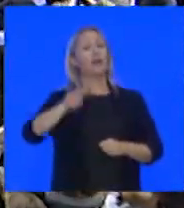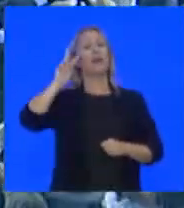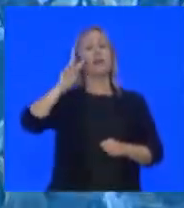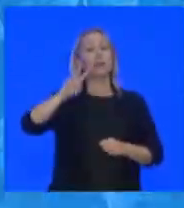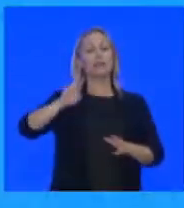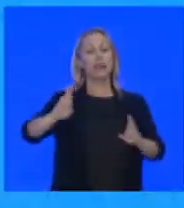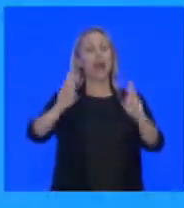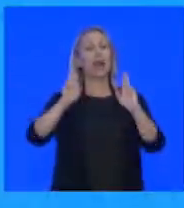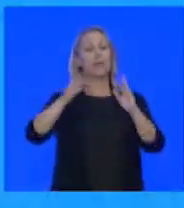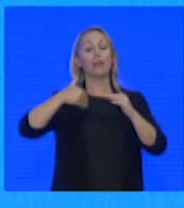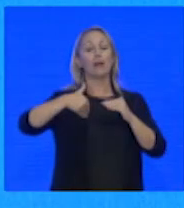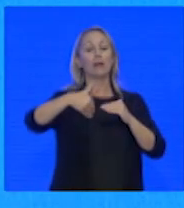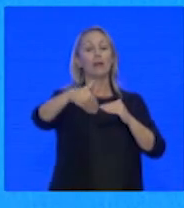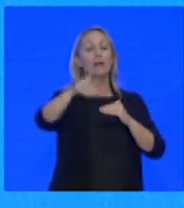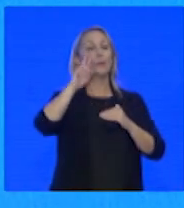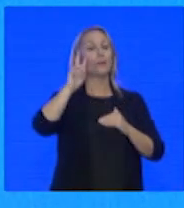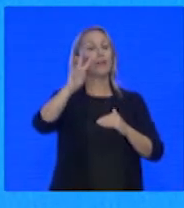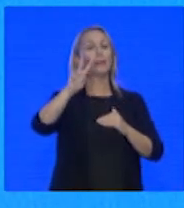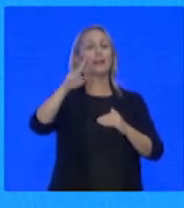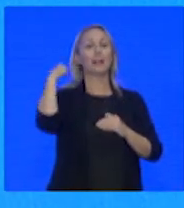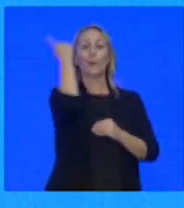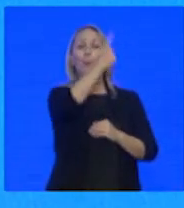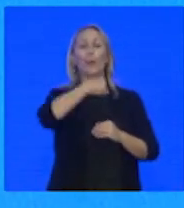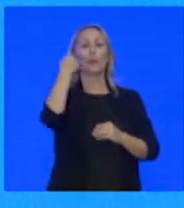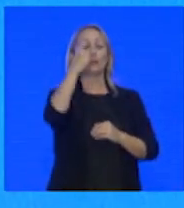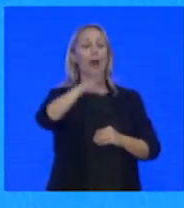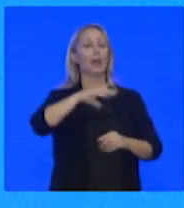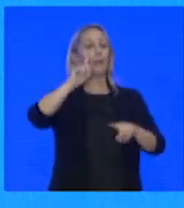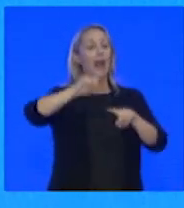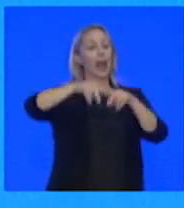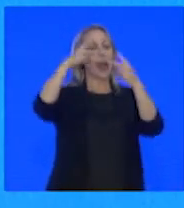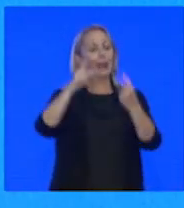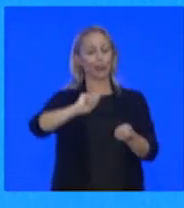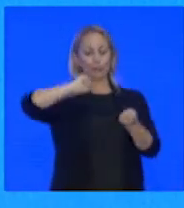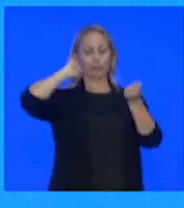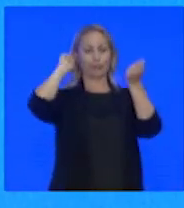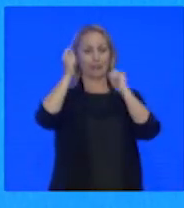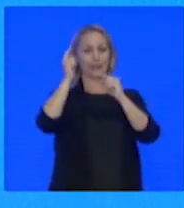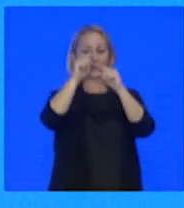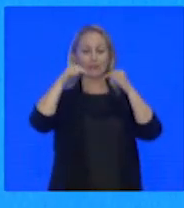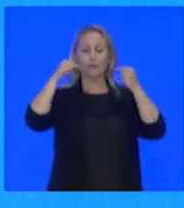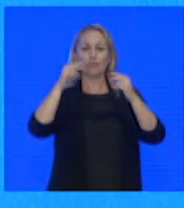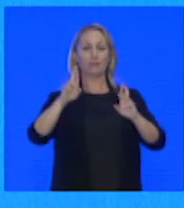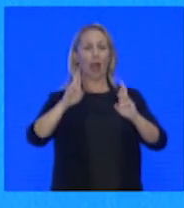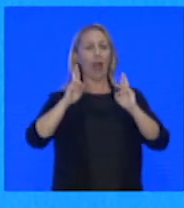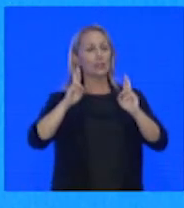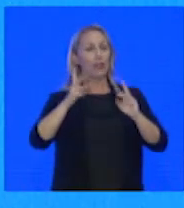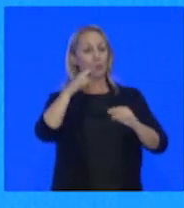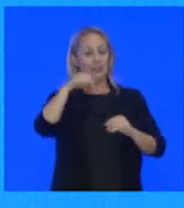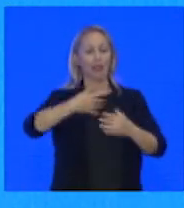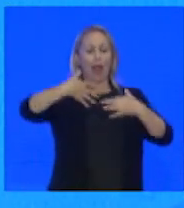πάνω απ' όλα στα αισιόδοξα πρόσωπα των Ελλήνων. Είναι αυτοί που πρώτοι